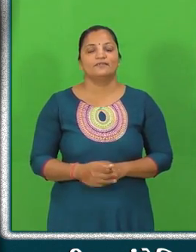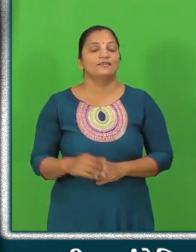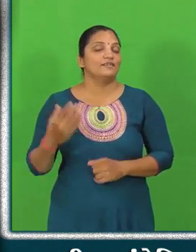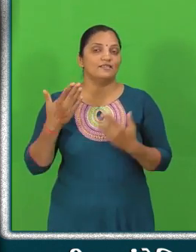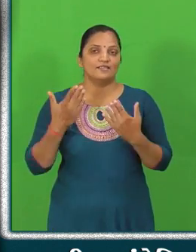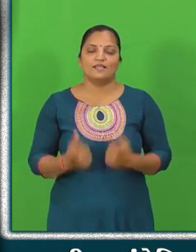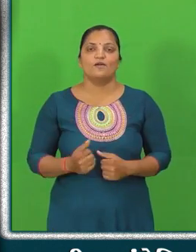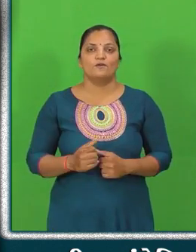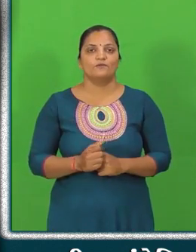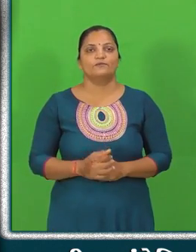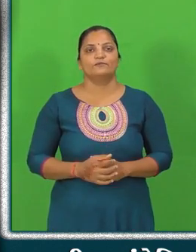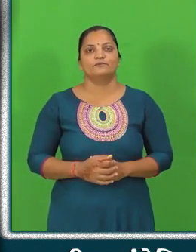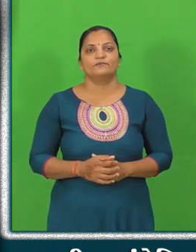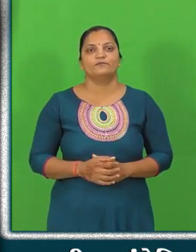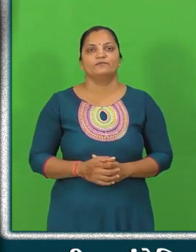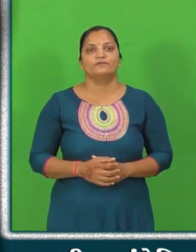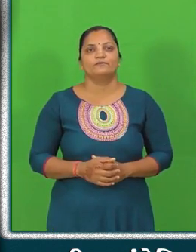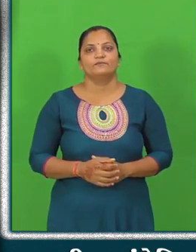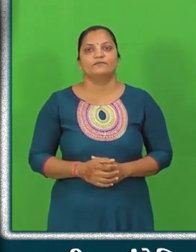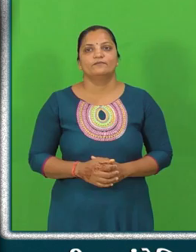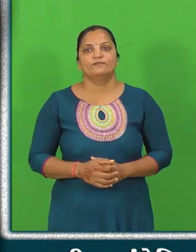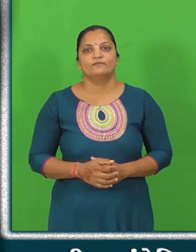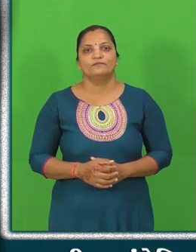ચલો મિત્રો હવે અહીંયા